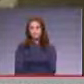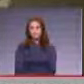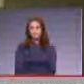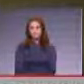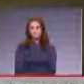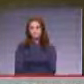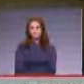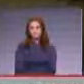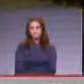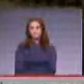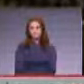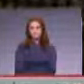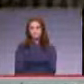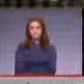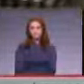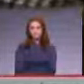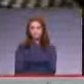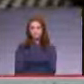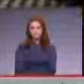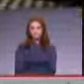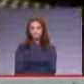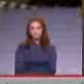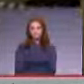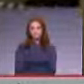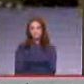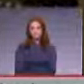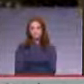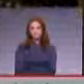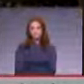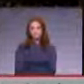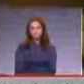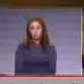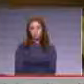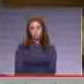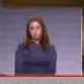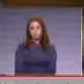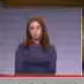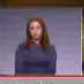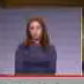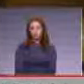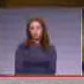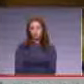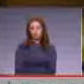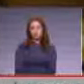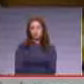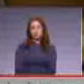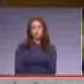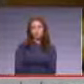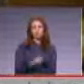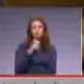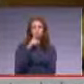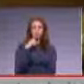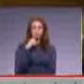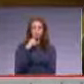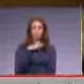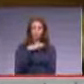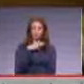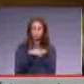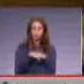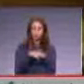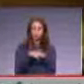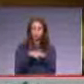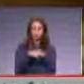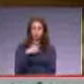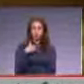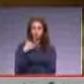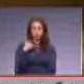أنا لحياة مش عارفة أقول له إيه. أنا الأول كنت جاية